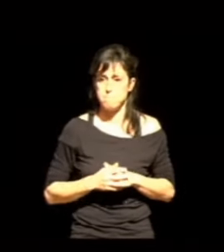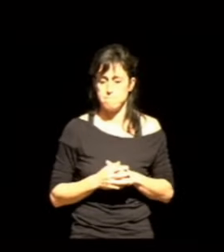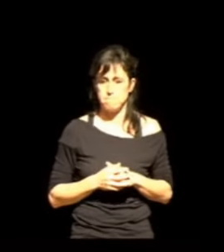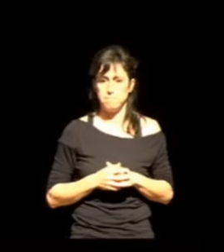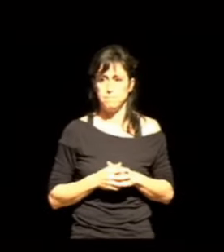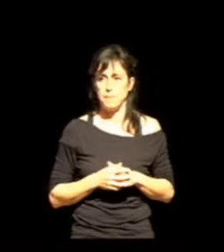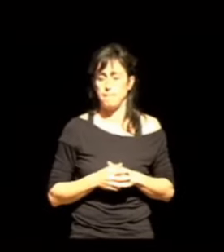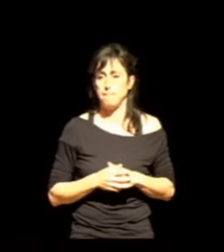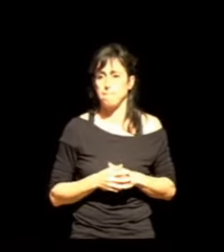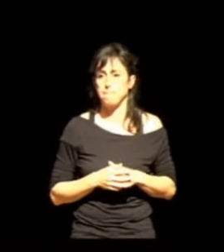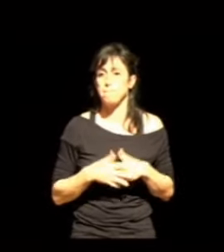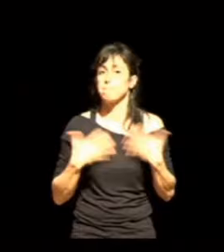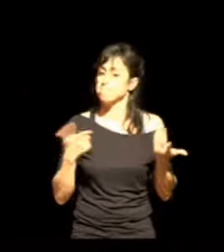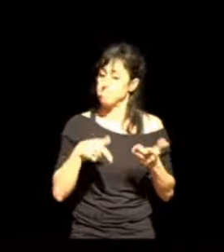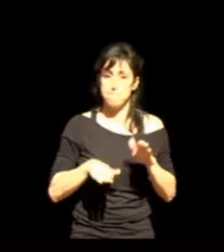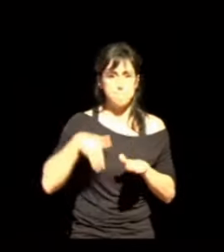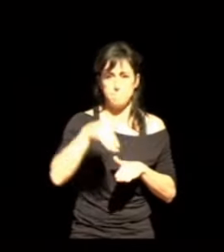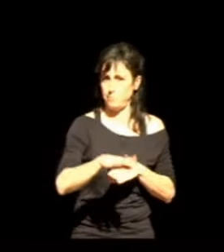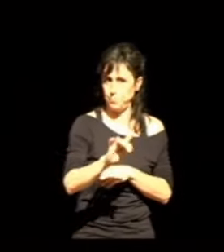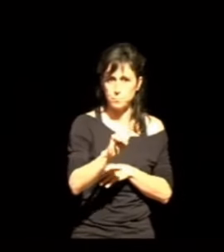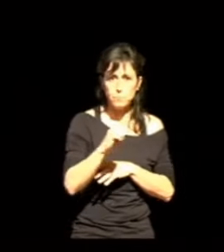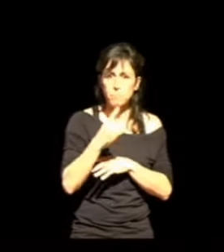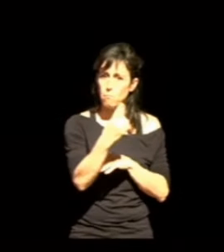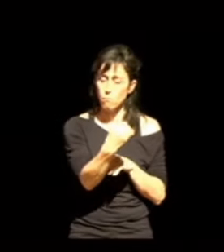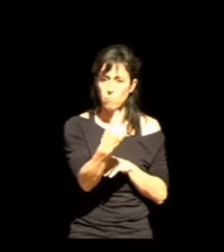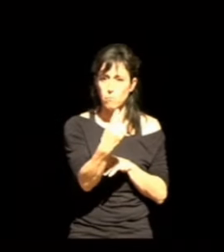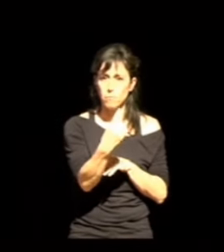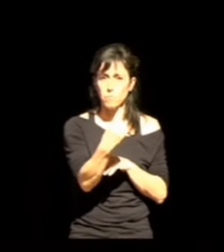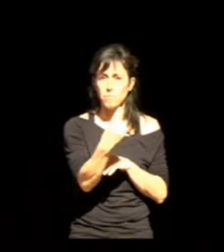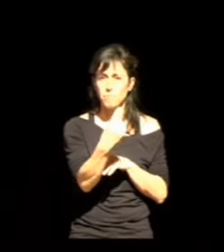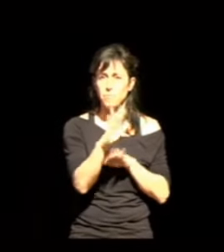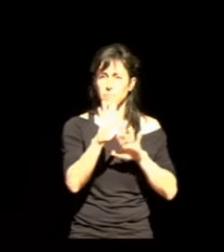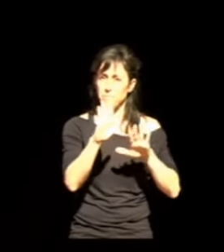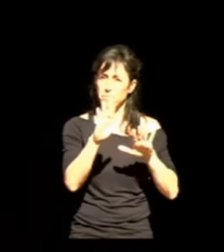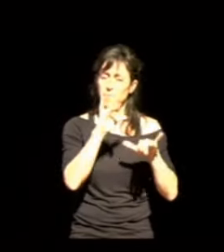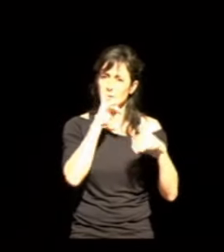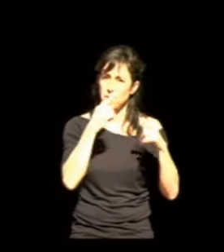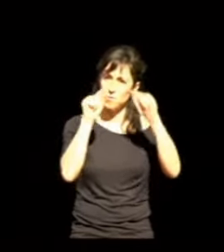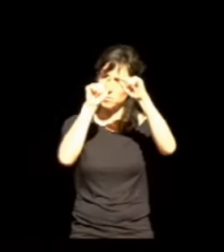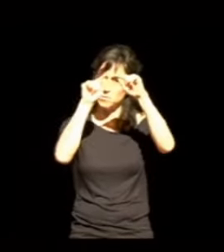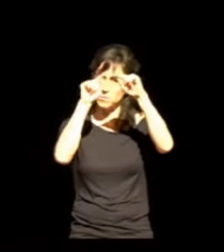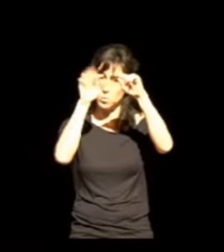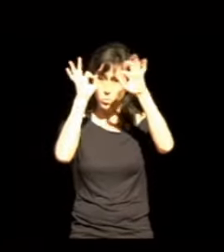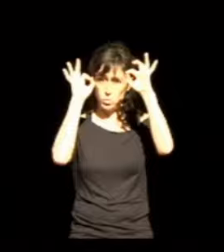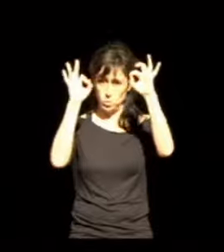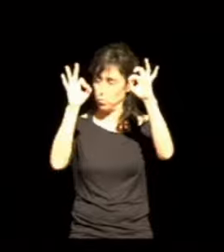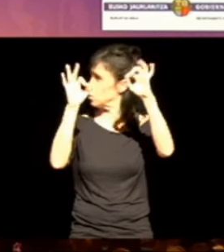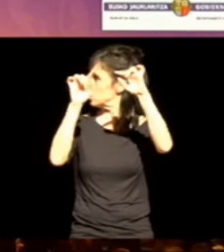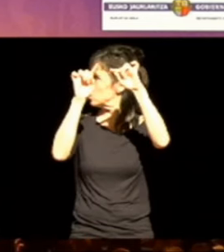Eta hori da lehenengo urratsa. Baina nik orain mesedeskoan justu vertikalean dagoen